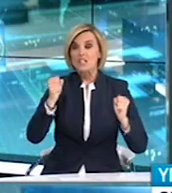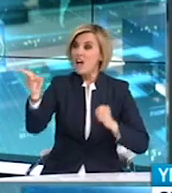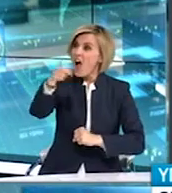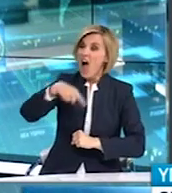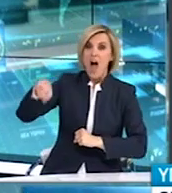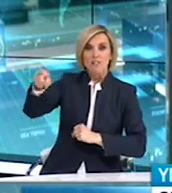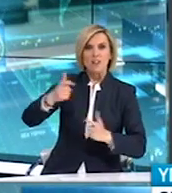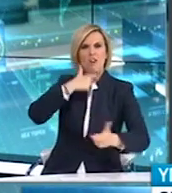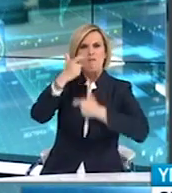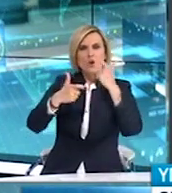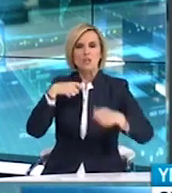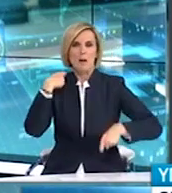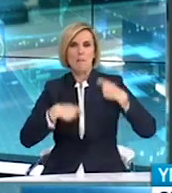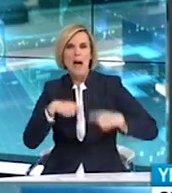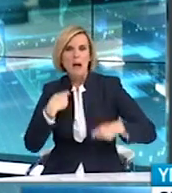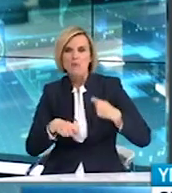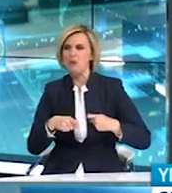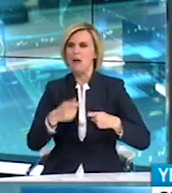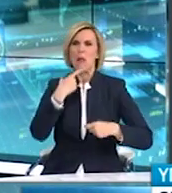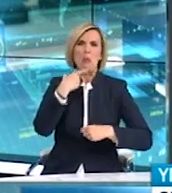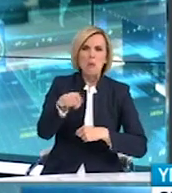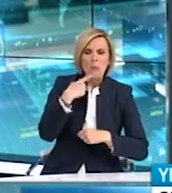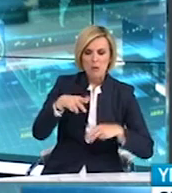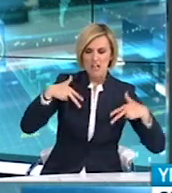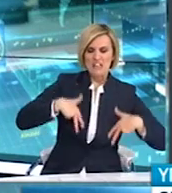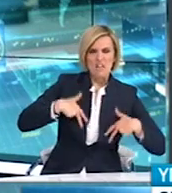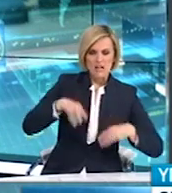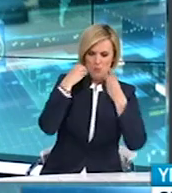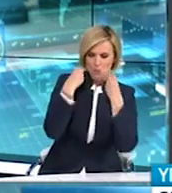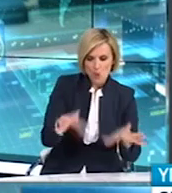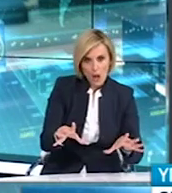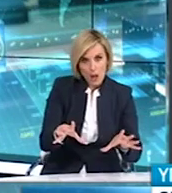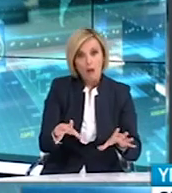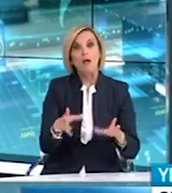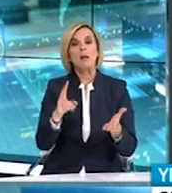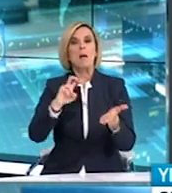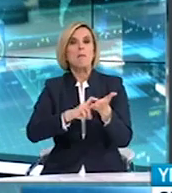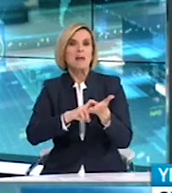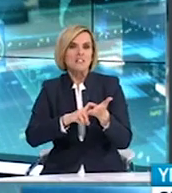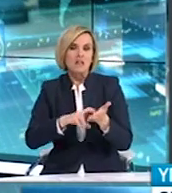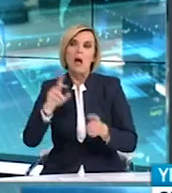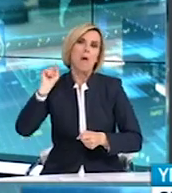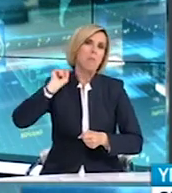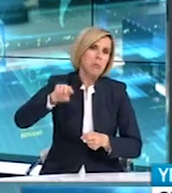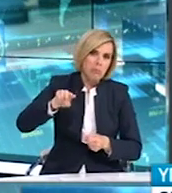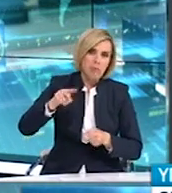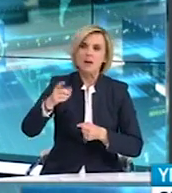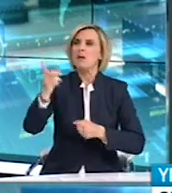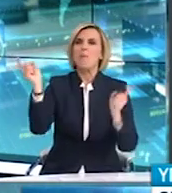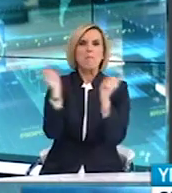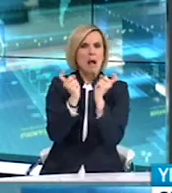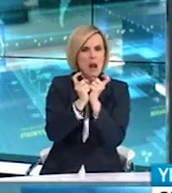εκεί. Ιδίως εκείνοι που αρνούνται να συνεργαστούν και δεν απαντούν στα ερωτήματα που τους θέτει η πρεσβεία ή η Γενική Γραμματεία Πολιτικής